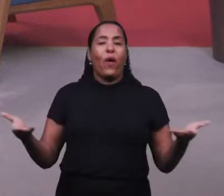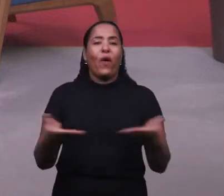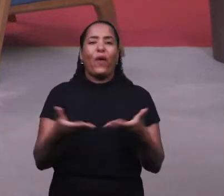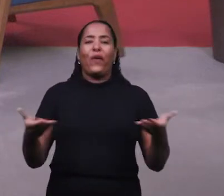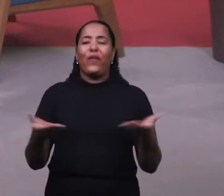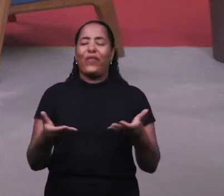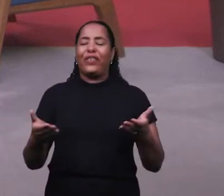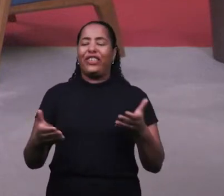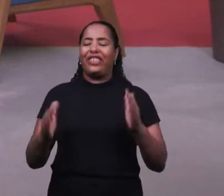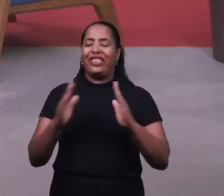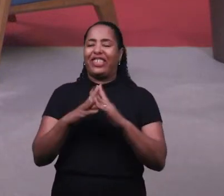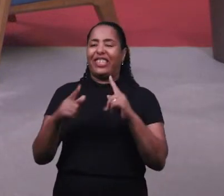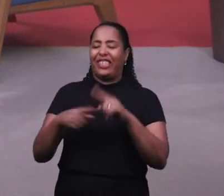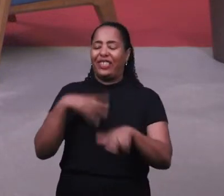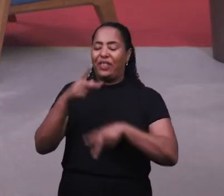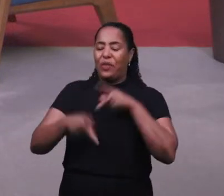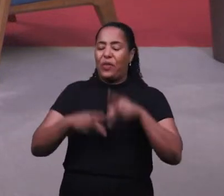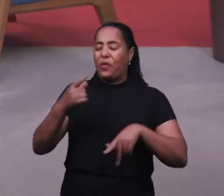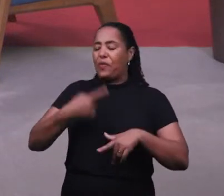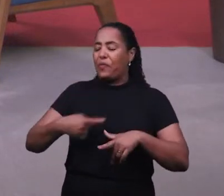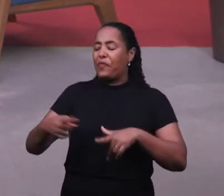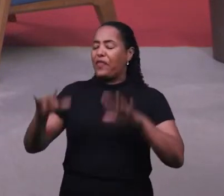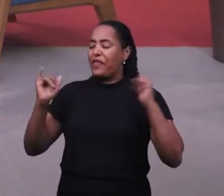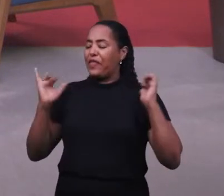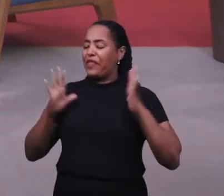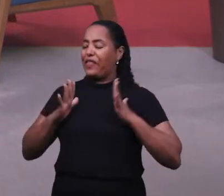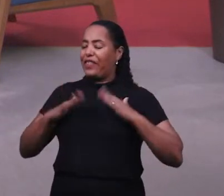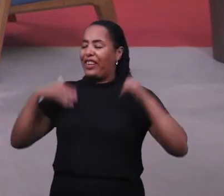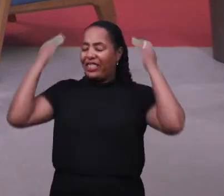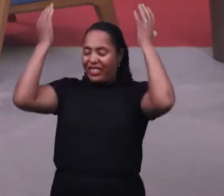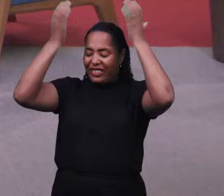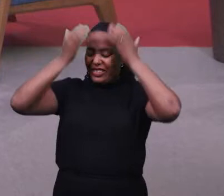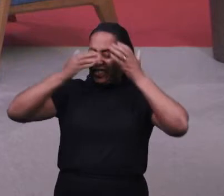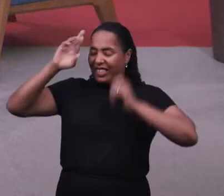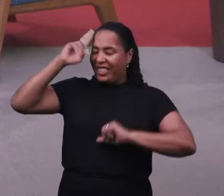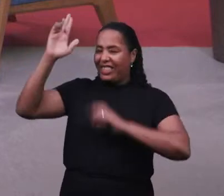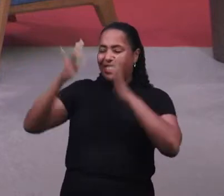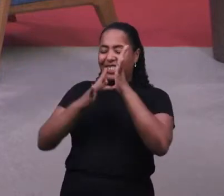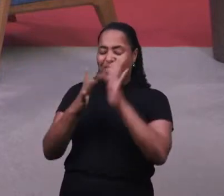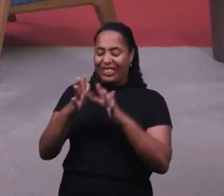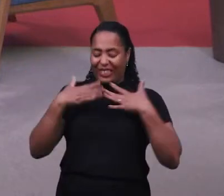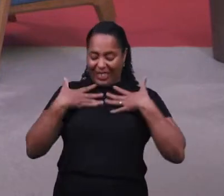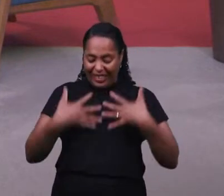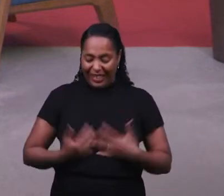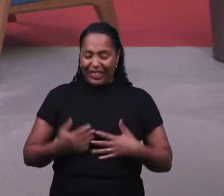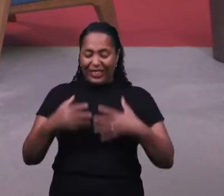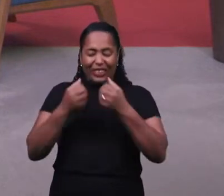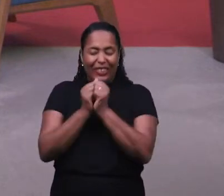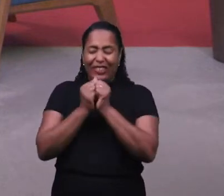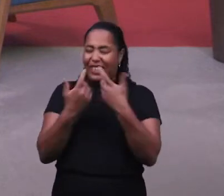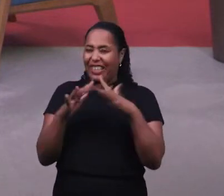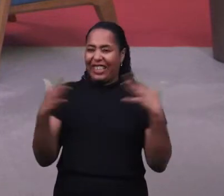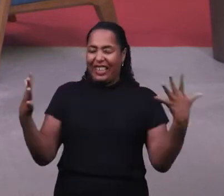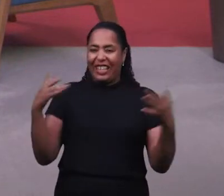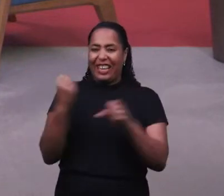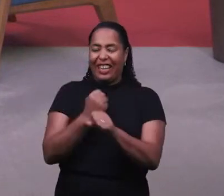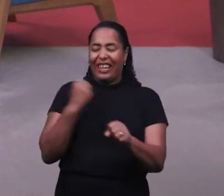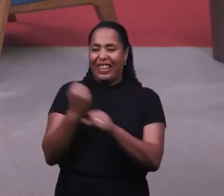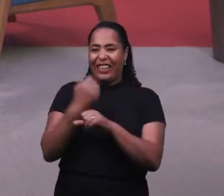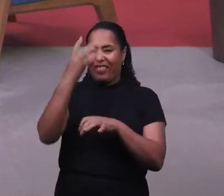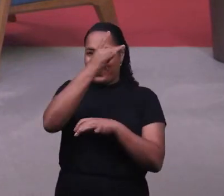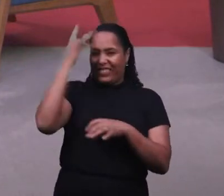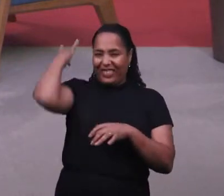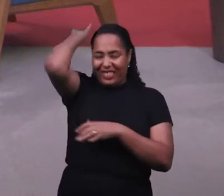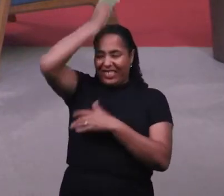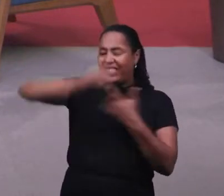l'Église. C'est l'Église avec les anges, le roi Jésus, avec la présence de Dieu. C'est un corps glorieux, c'est l'œuvre de